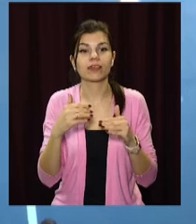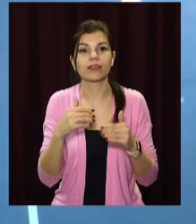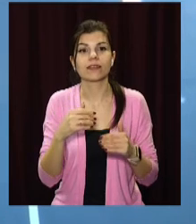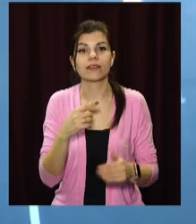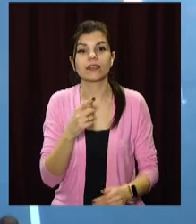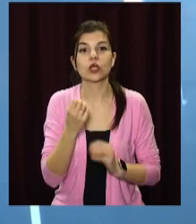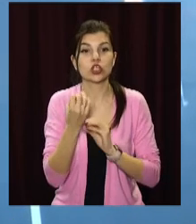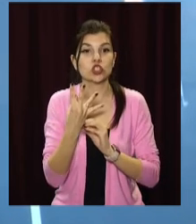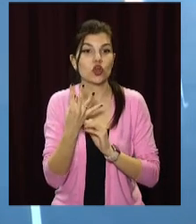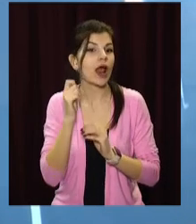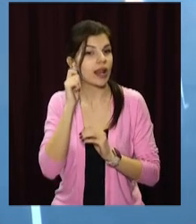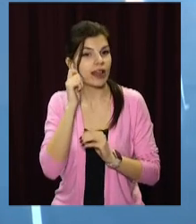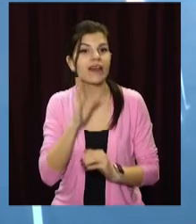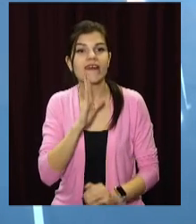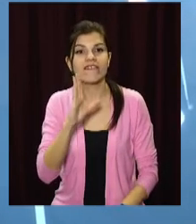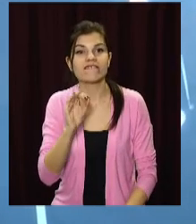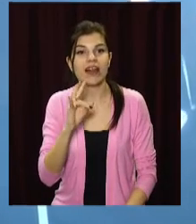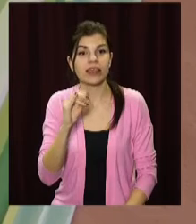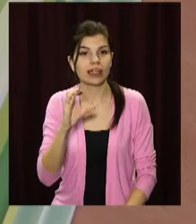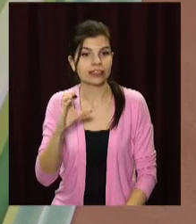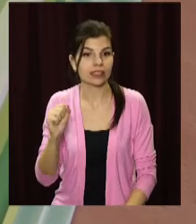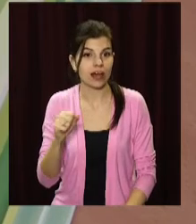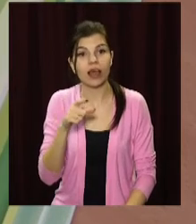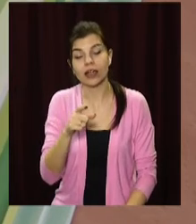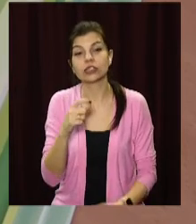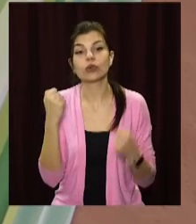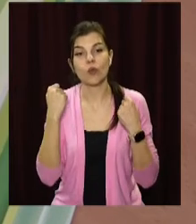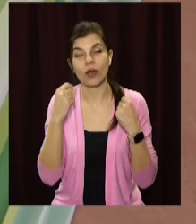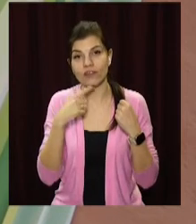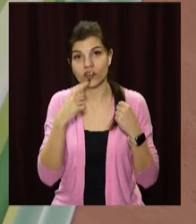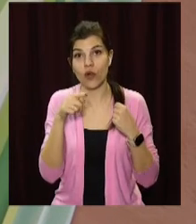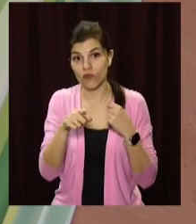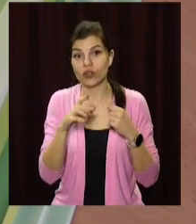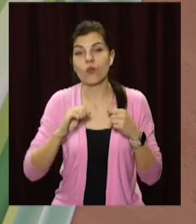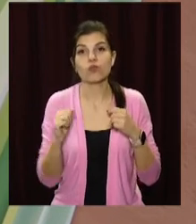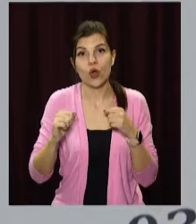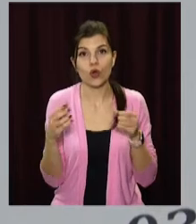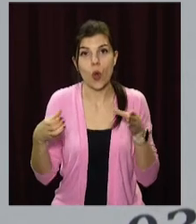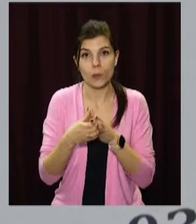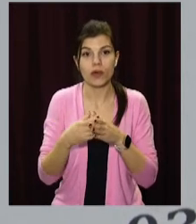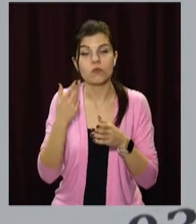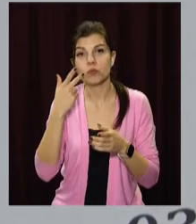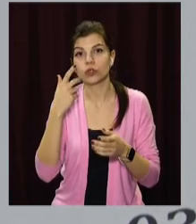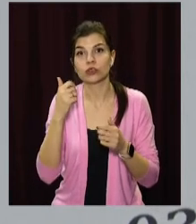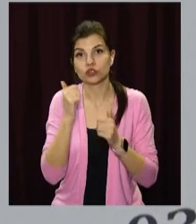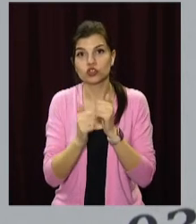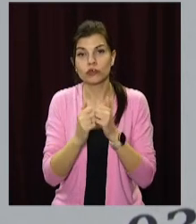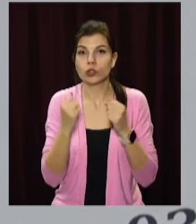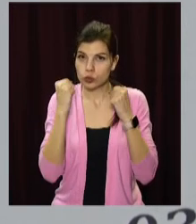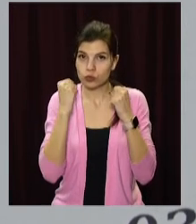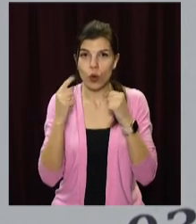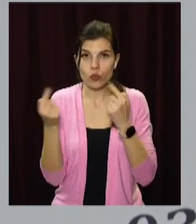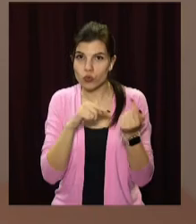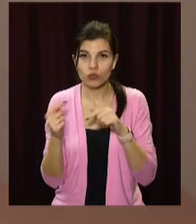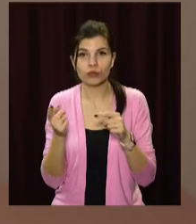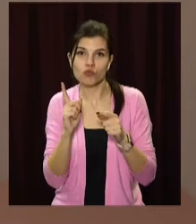піднялася і 14-річна Ванеса Вінніченко. Спортсменка розповідає, вони з подругами по команді постійно тримали кулаки одна